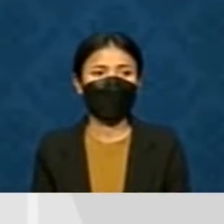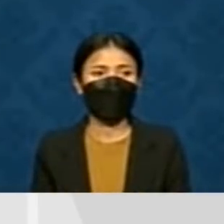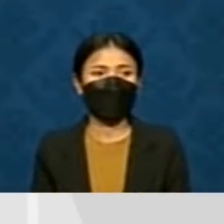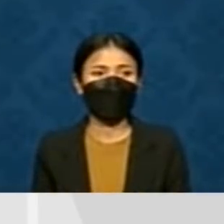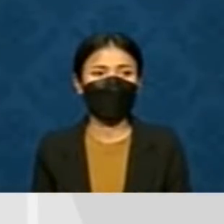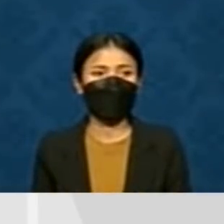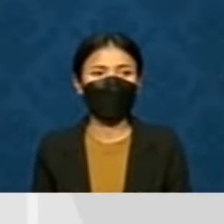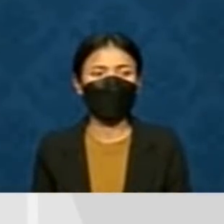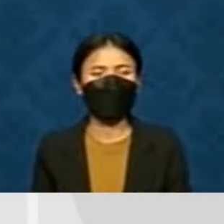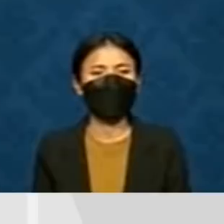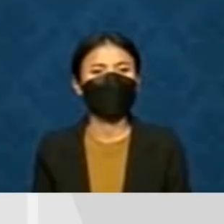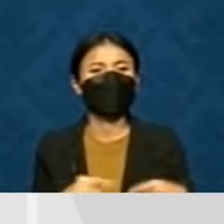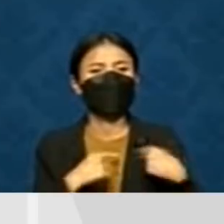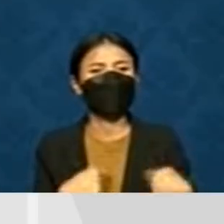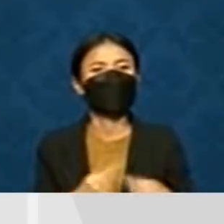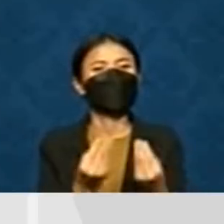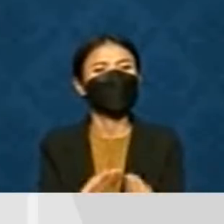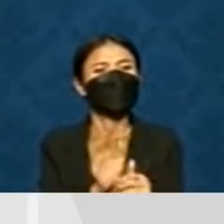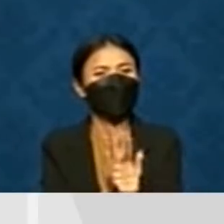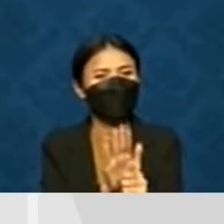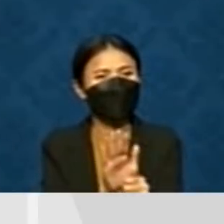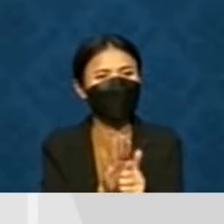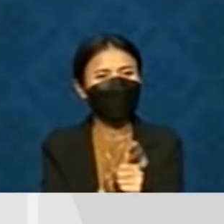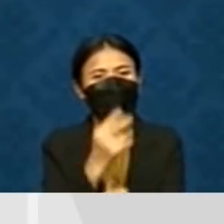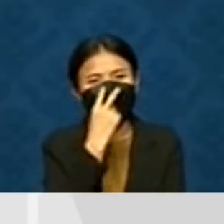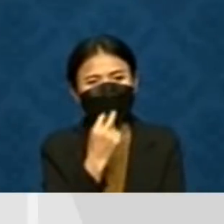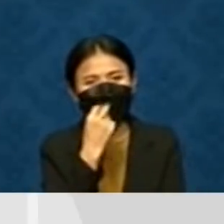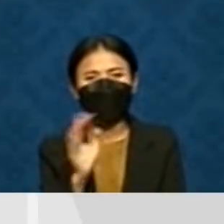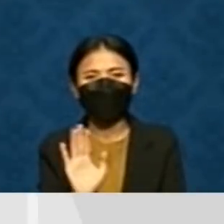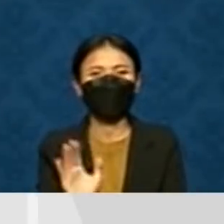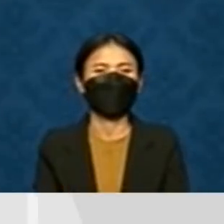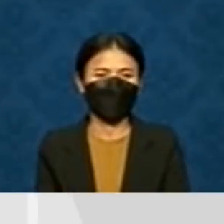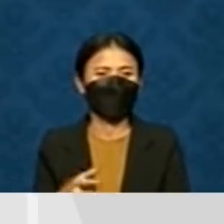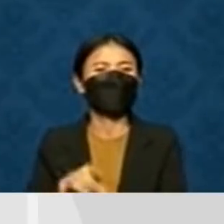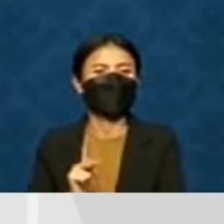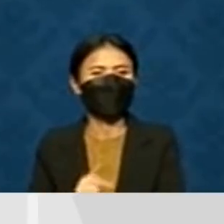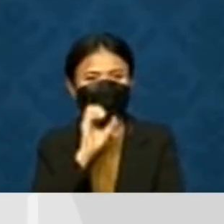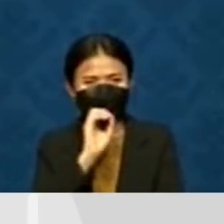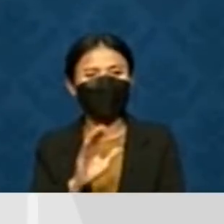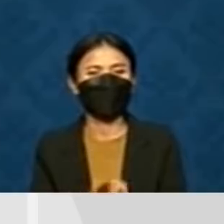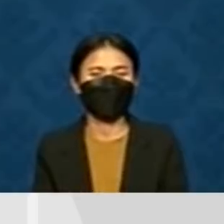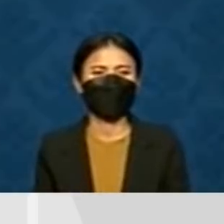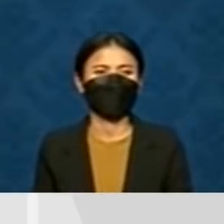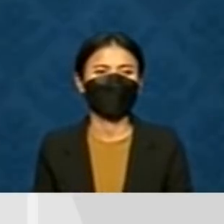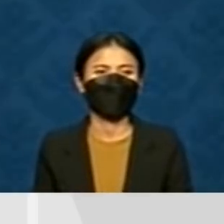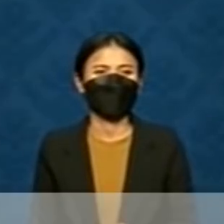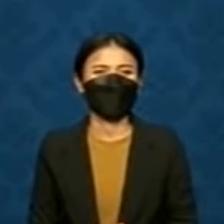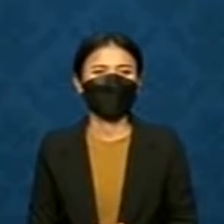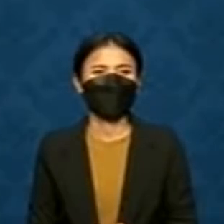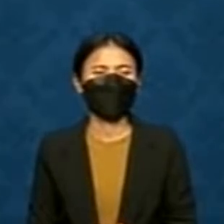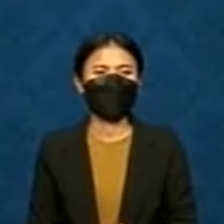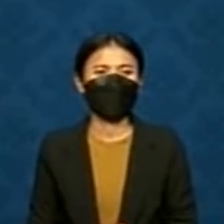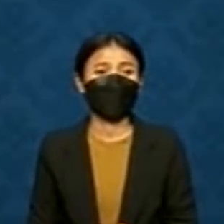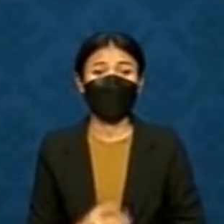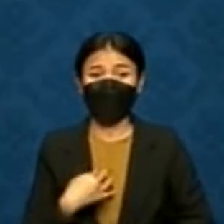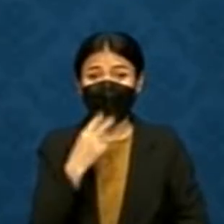ก็ให้กำลังใจนะครับอย่าร้องไห้ครับ ค่ะค่ะบางช่วงเวลานะคะเป็นเวลา